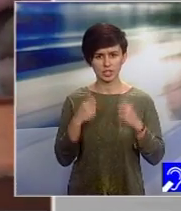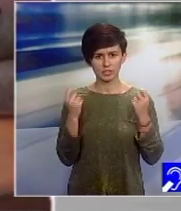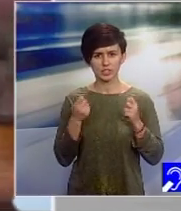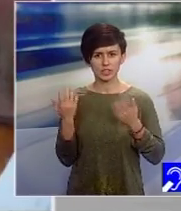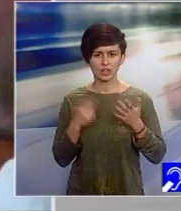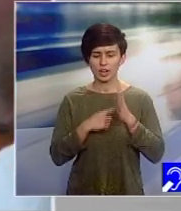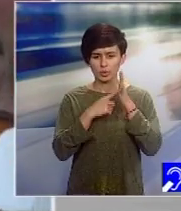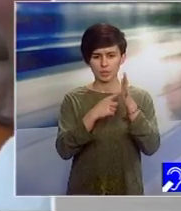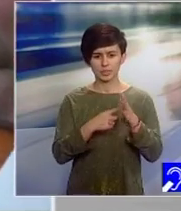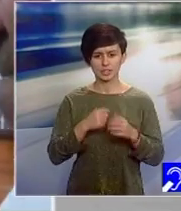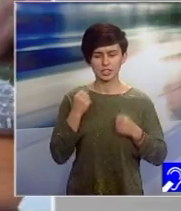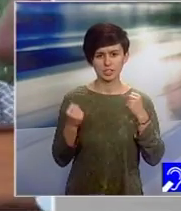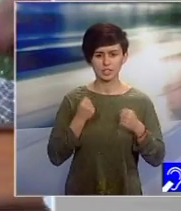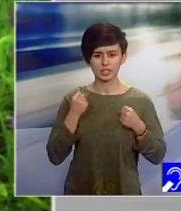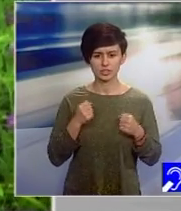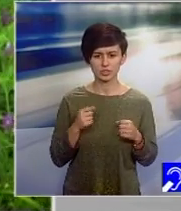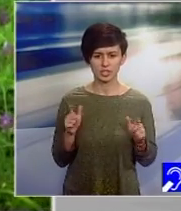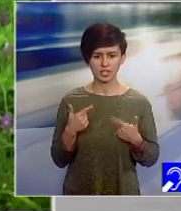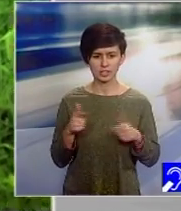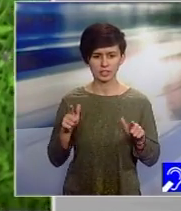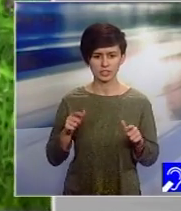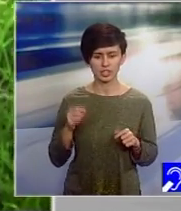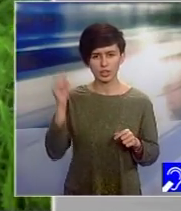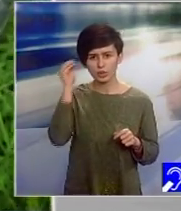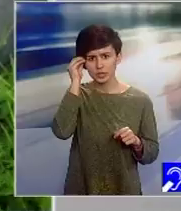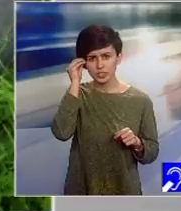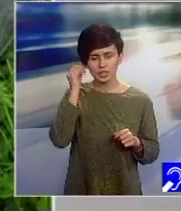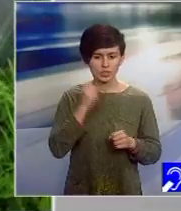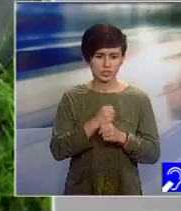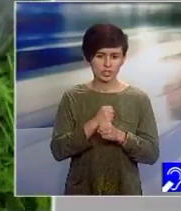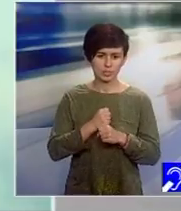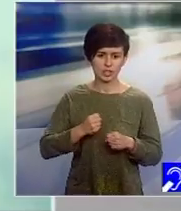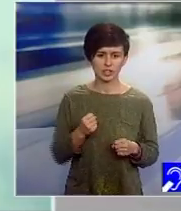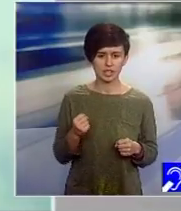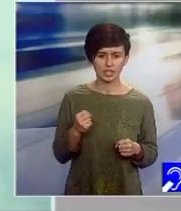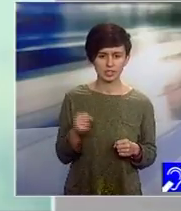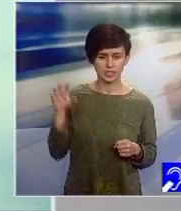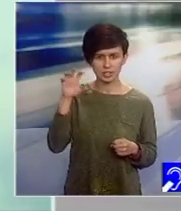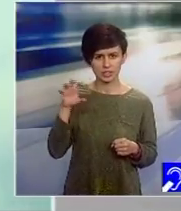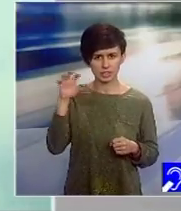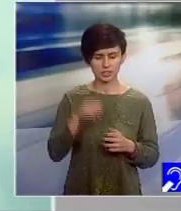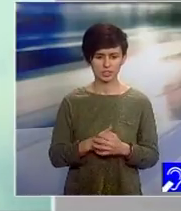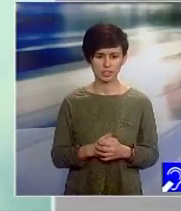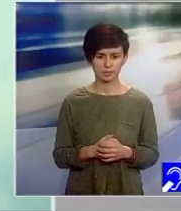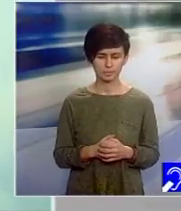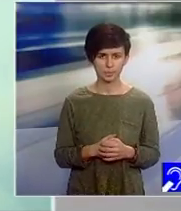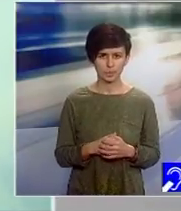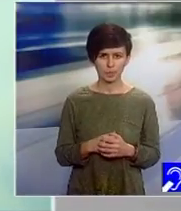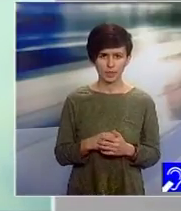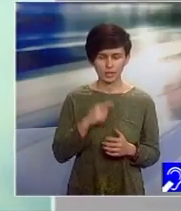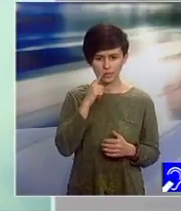în atenția publicului dansurile, cântecele, obiceiurile și meșteșugurile din zona satelor tradiționale. România are 12.000 de